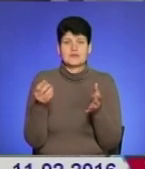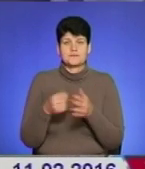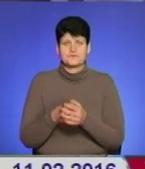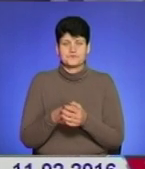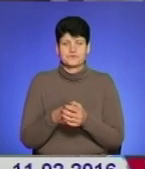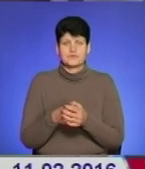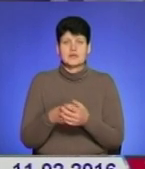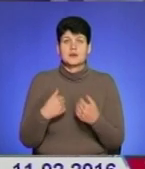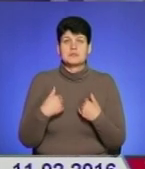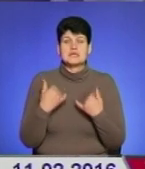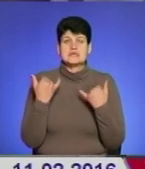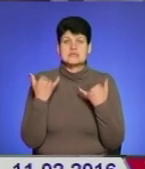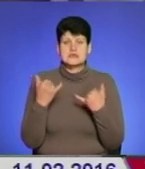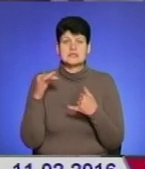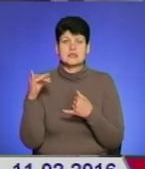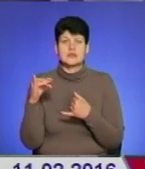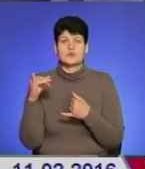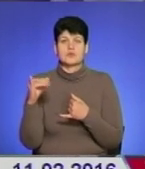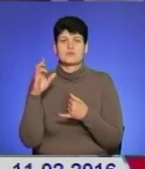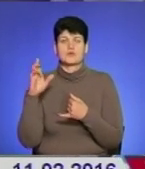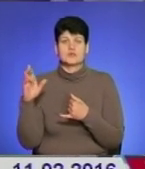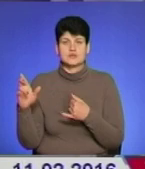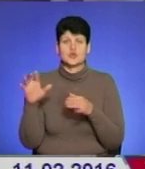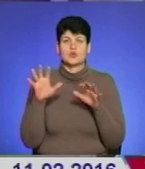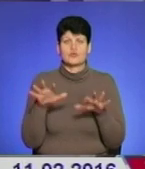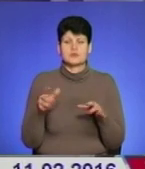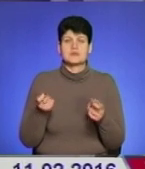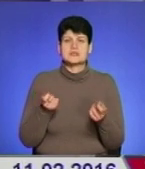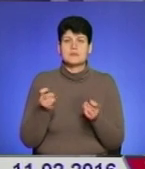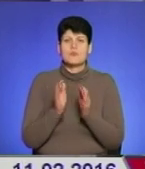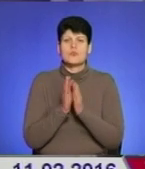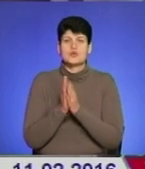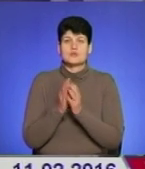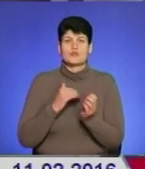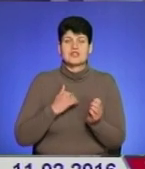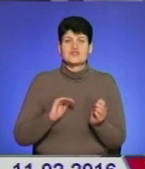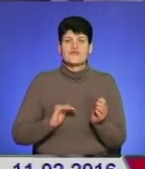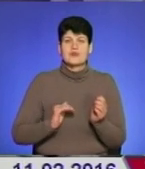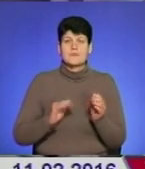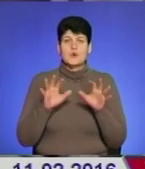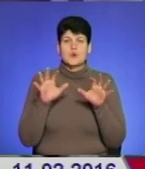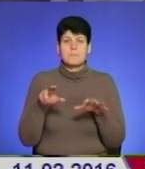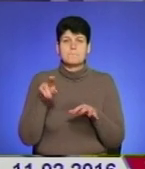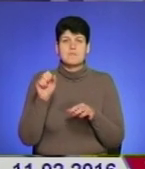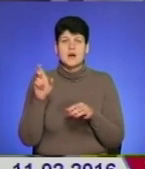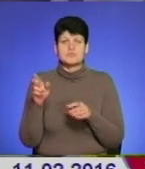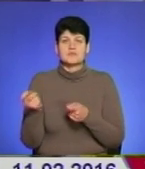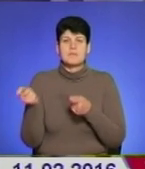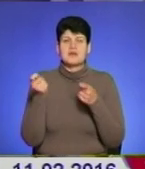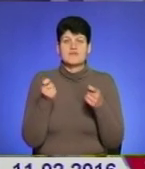Ми зараз з Ігорем Богдановичем, із головою адміністрації, просимо наших фермерів, голів ПАП, щоб вони нам привозили